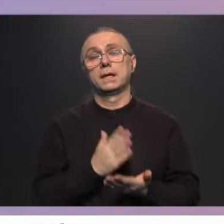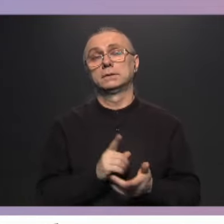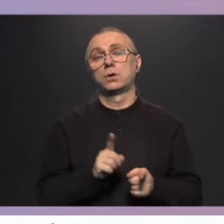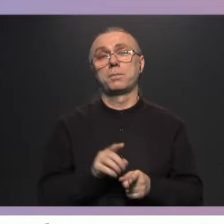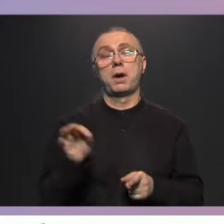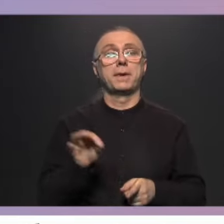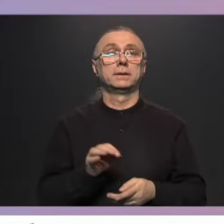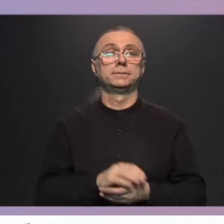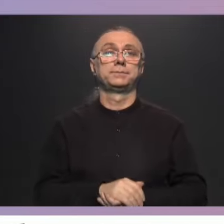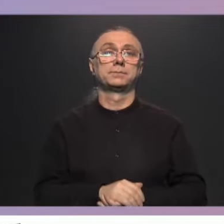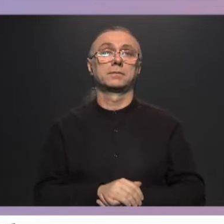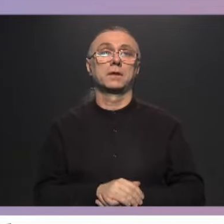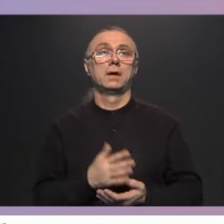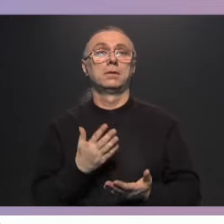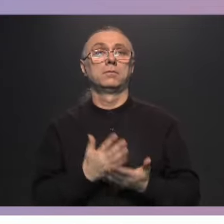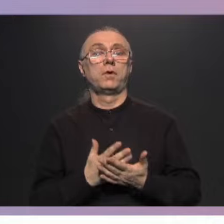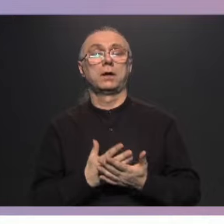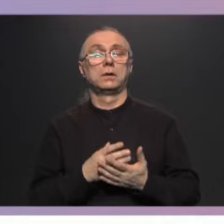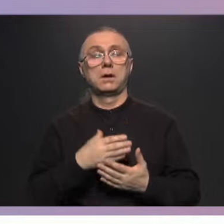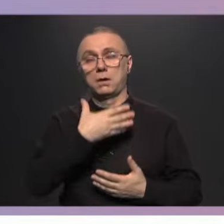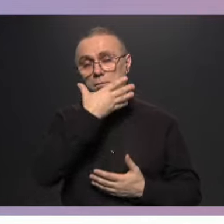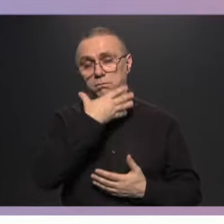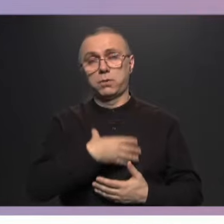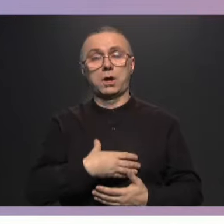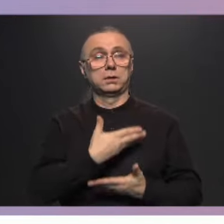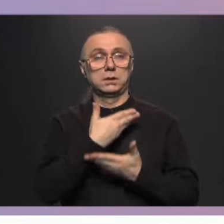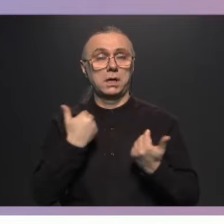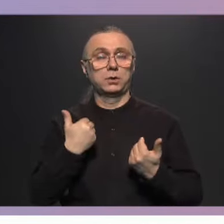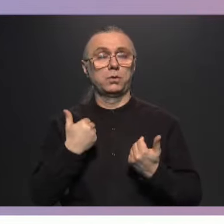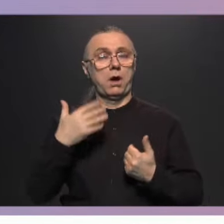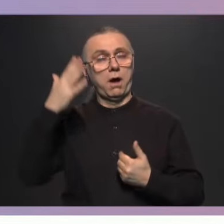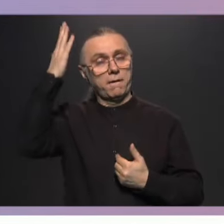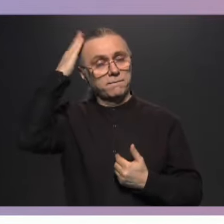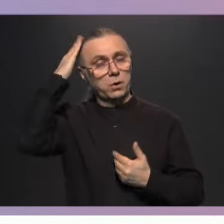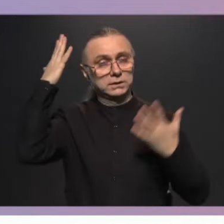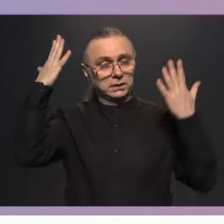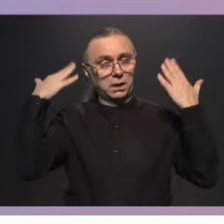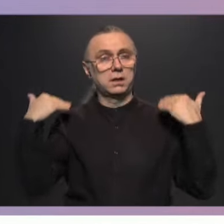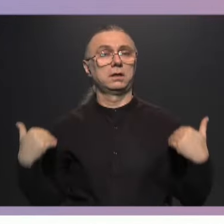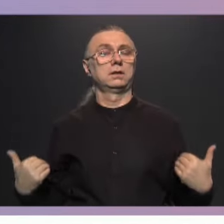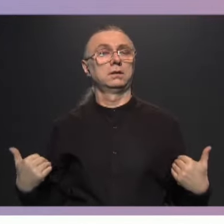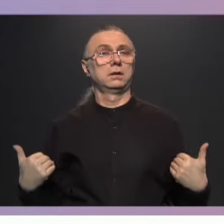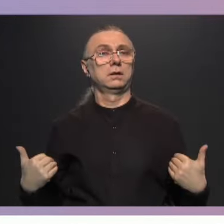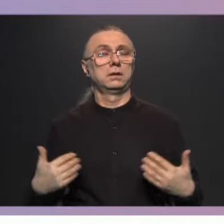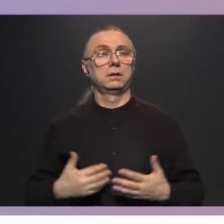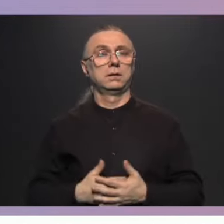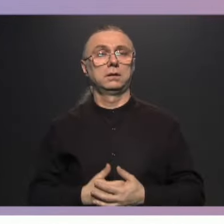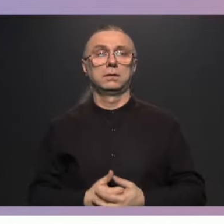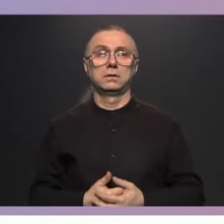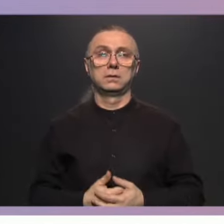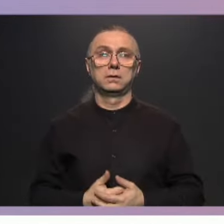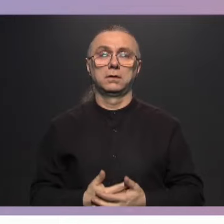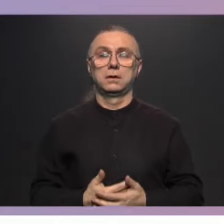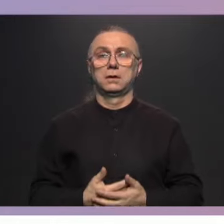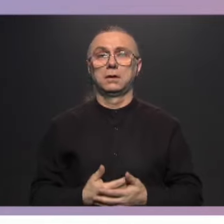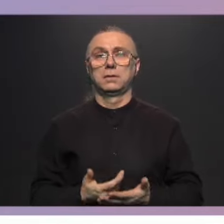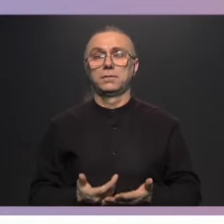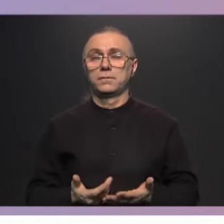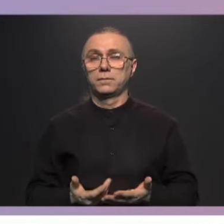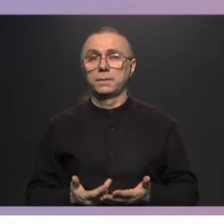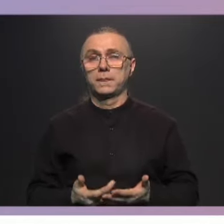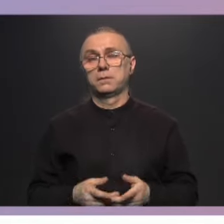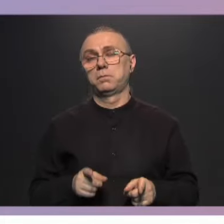что бород не имели, а волосы длинные носили. И были похожи на мальчиков. Ну, то есть не на мужей, а на